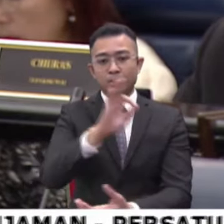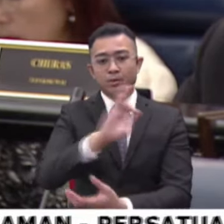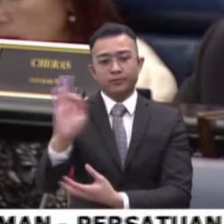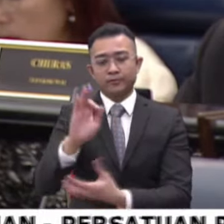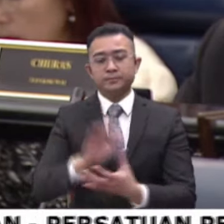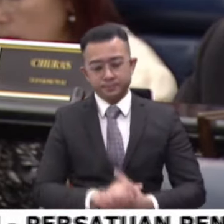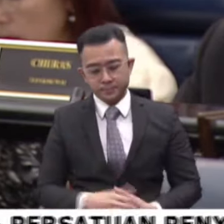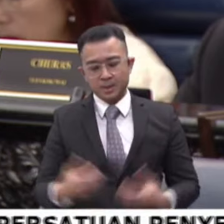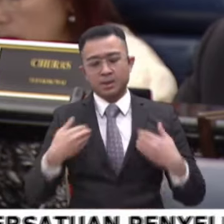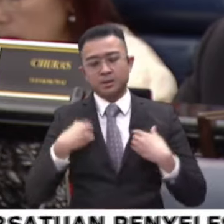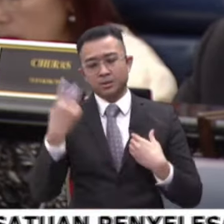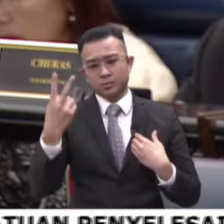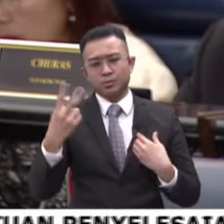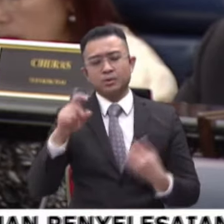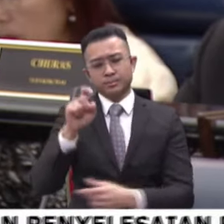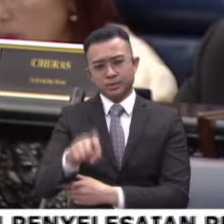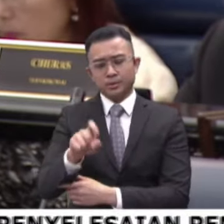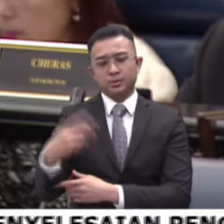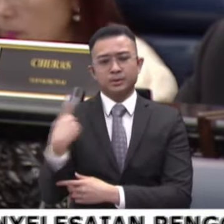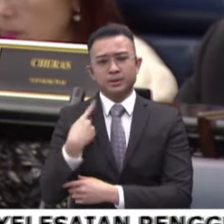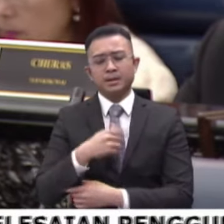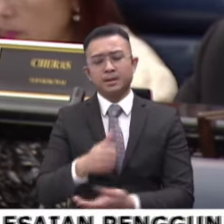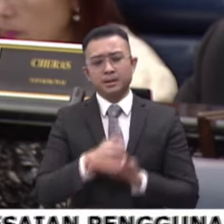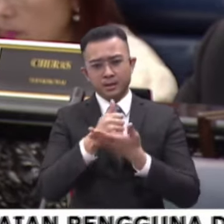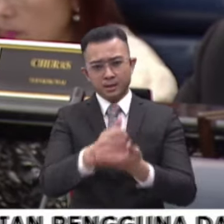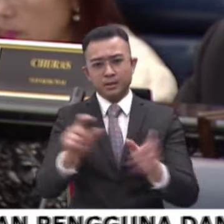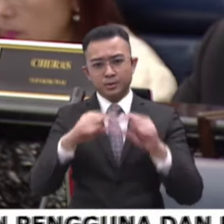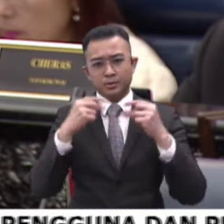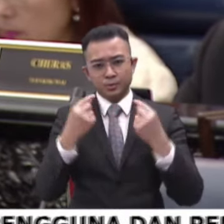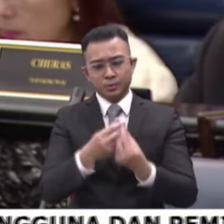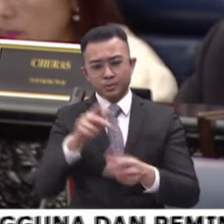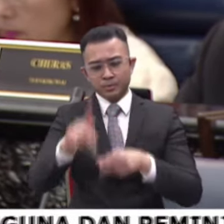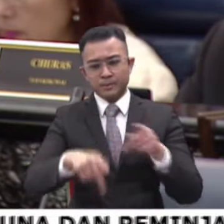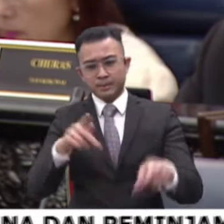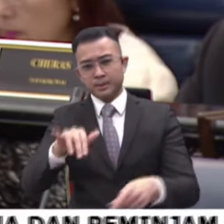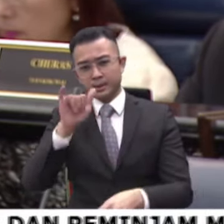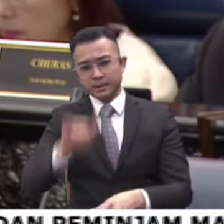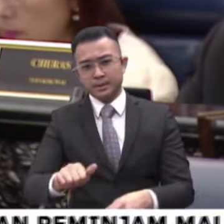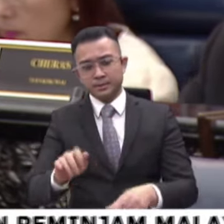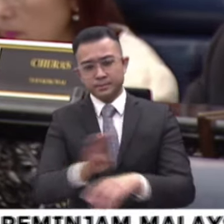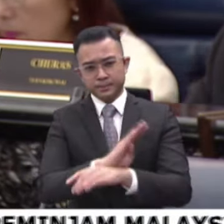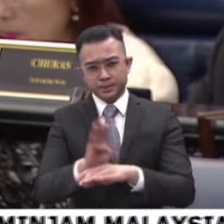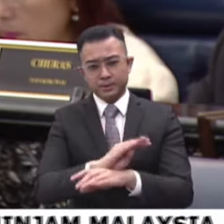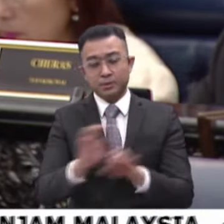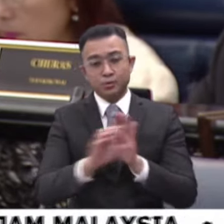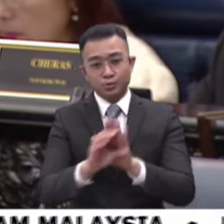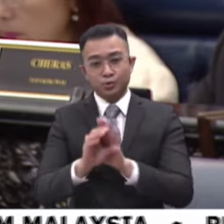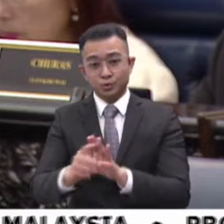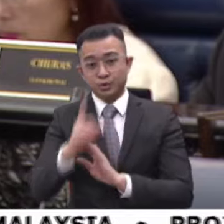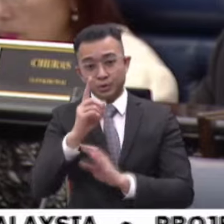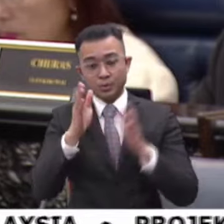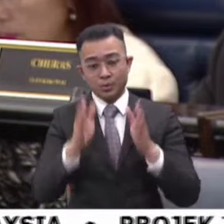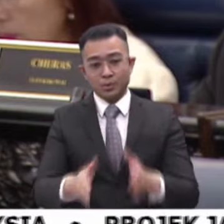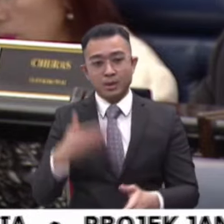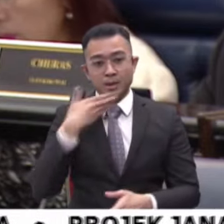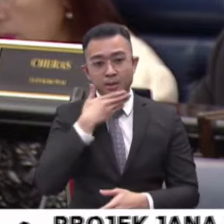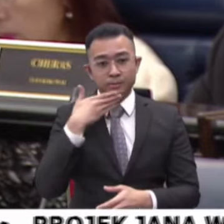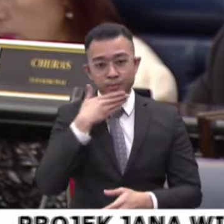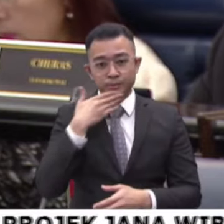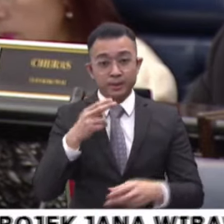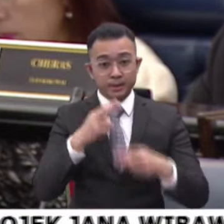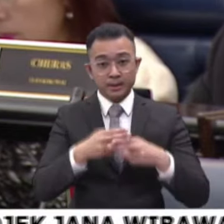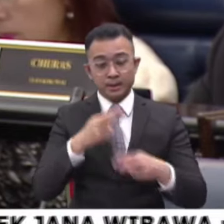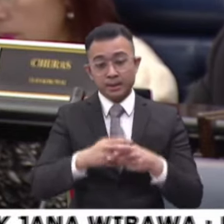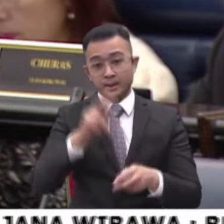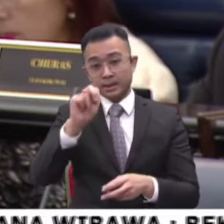off. Ada dua perkara yang perlu kita bantu golongan mahasiswa yang ingin berniaga. Saya berikan contoh. Salah seorang anak muda yang